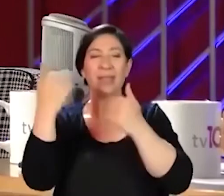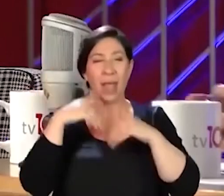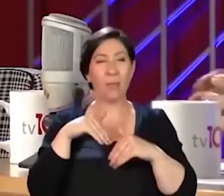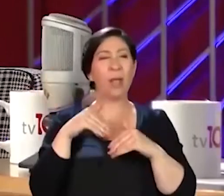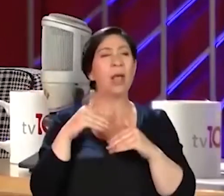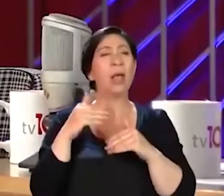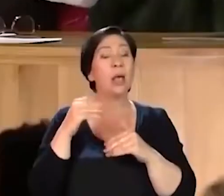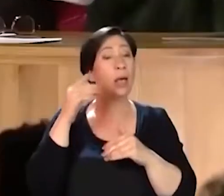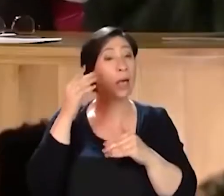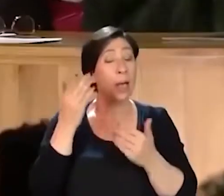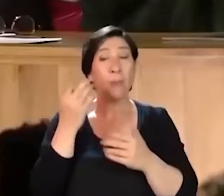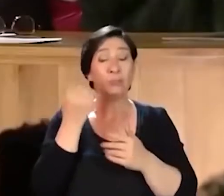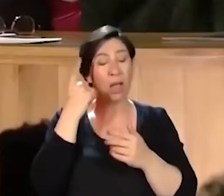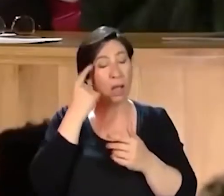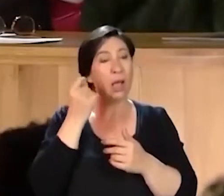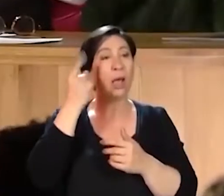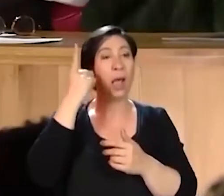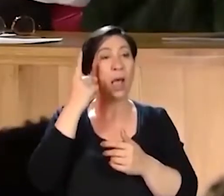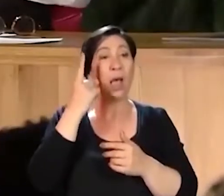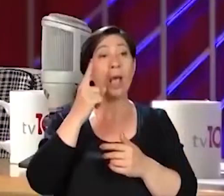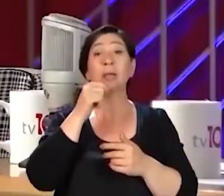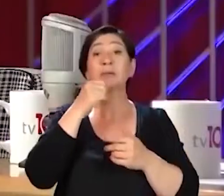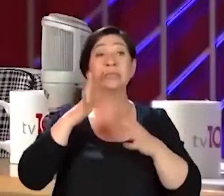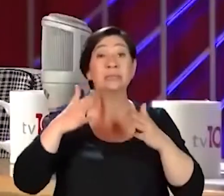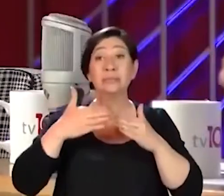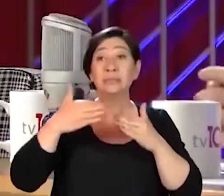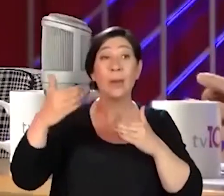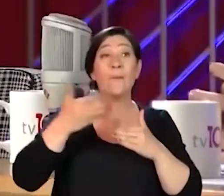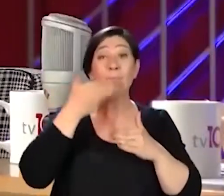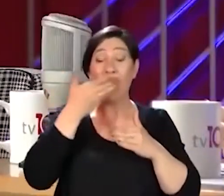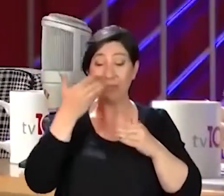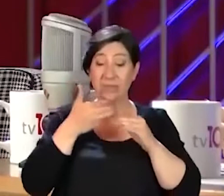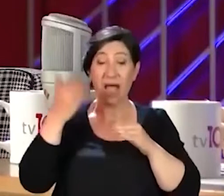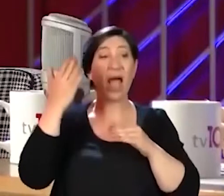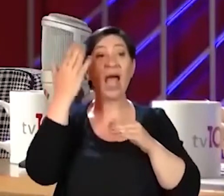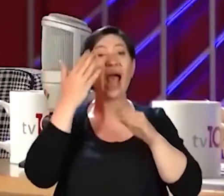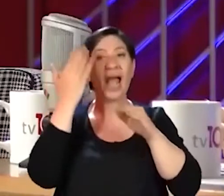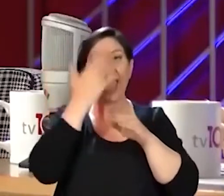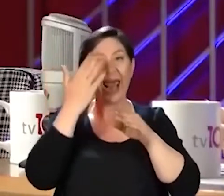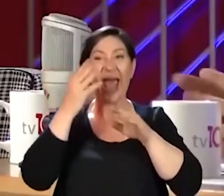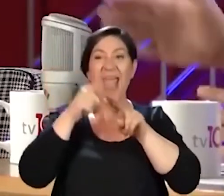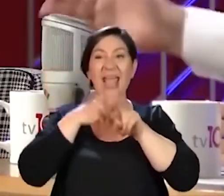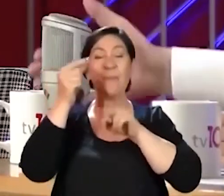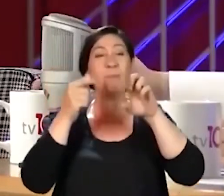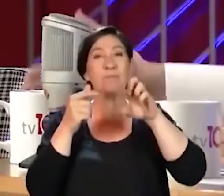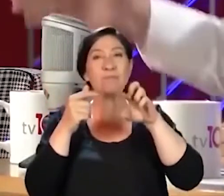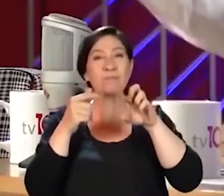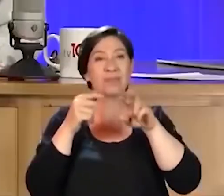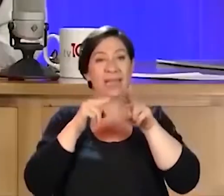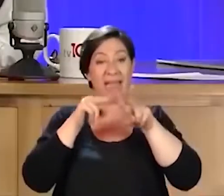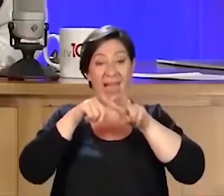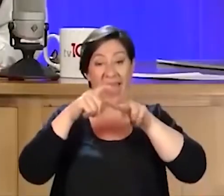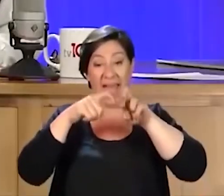akabinde de bir şey geliştirebilir Okyanus geçtik Marmaris'ten çıktık bir karayiplere kadar uzanan bir yolculuğumuz